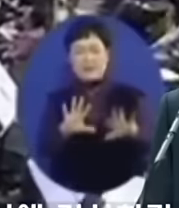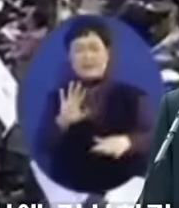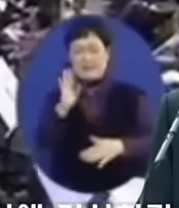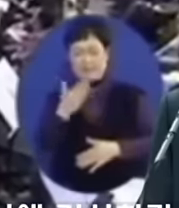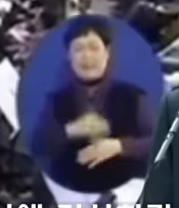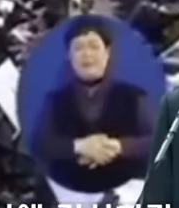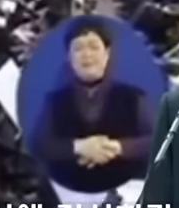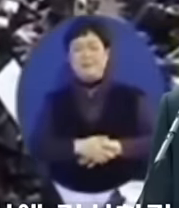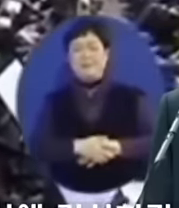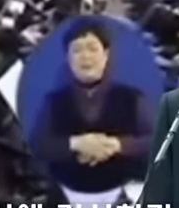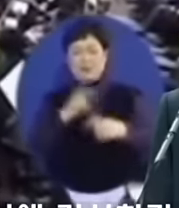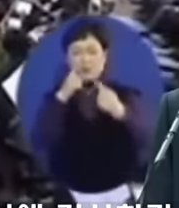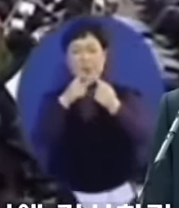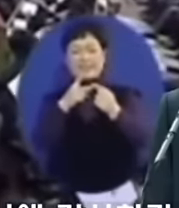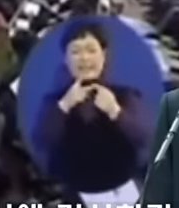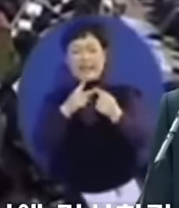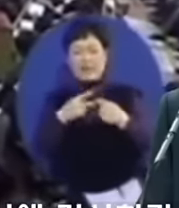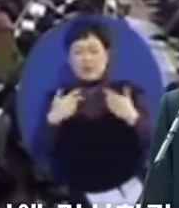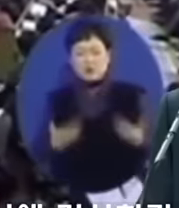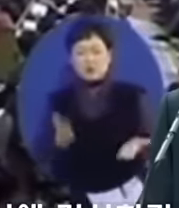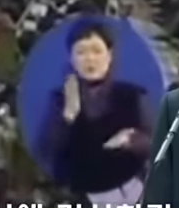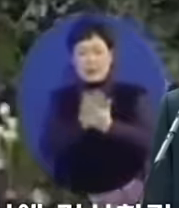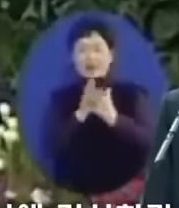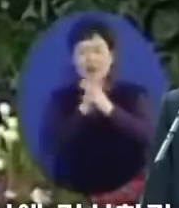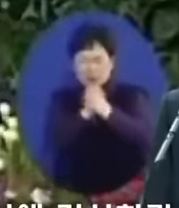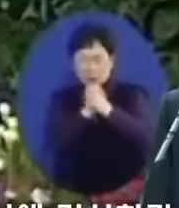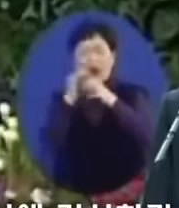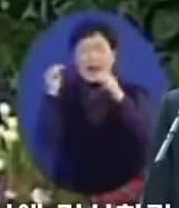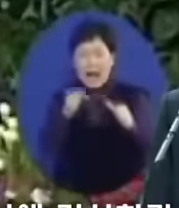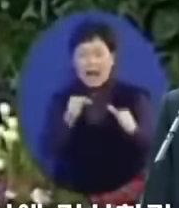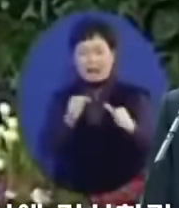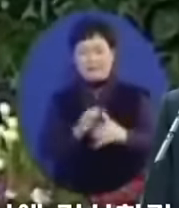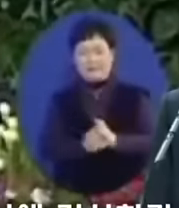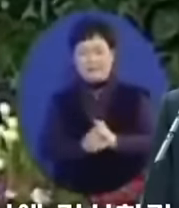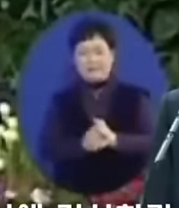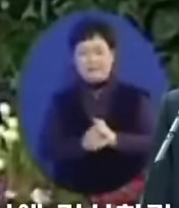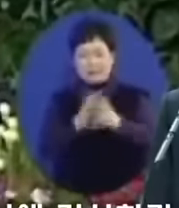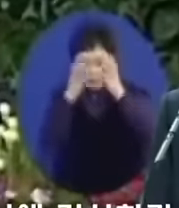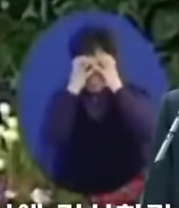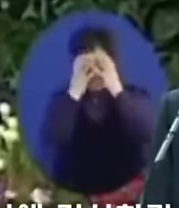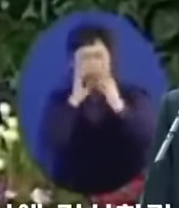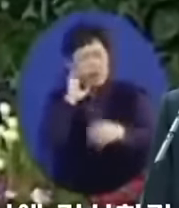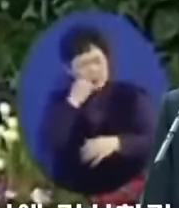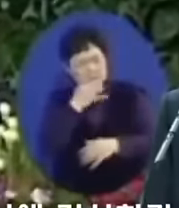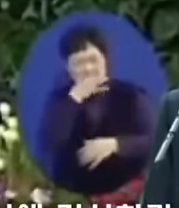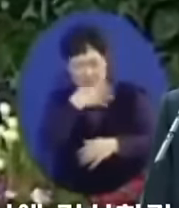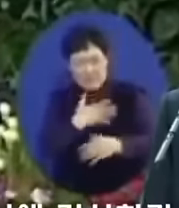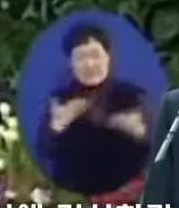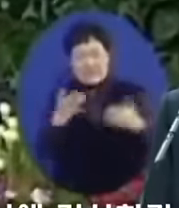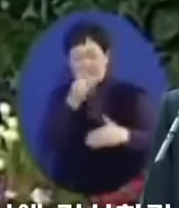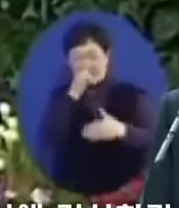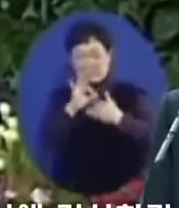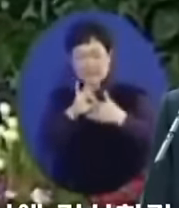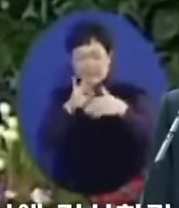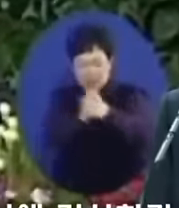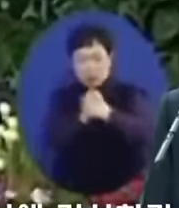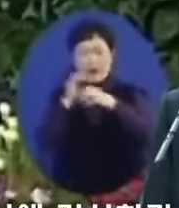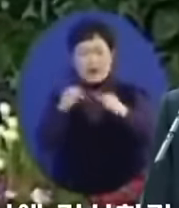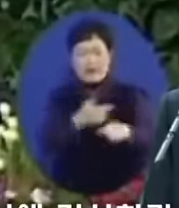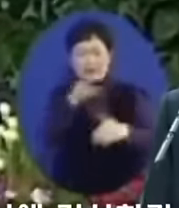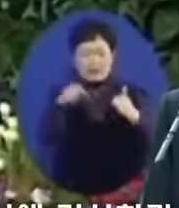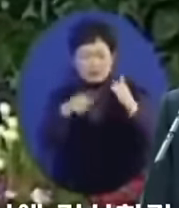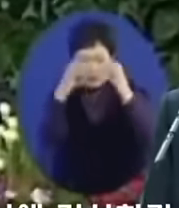것입니다. 둘째로는 쉬지 말고 기도하라고 말했었습니다. 고통과 괴로움이 있을 때 기도하라는 것입니다. 너희